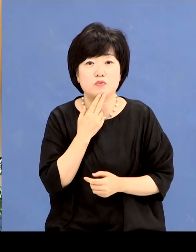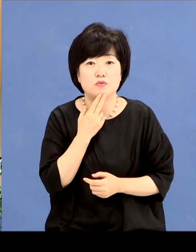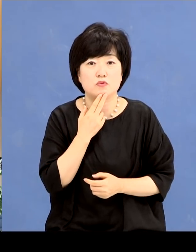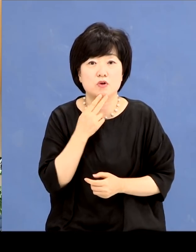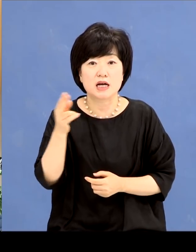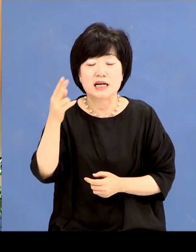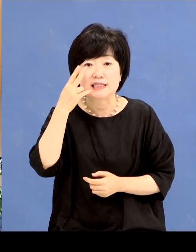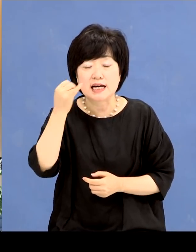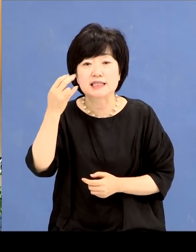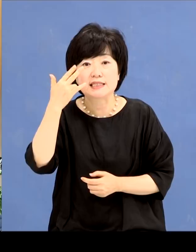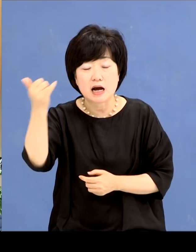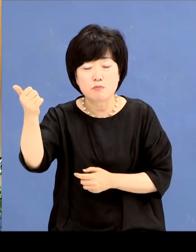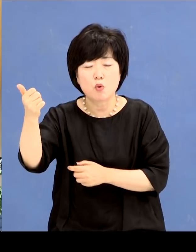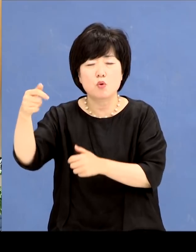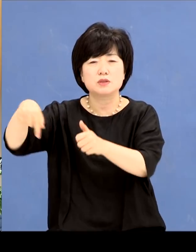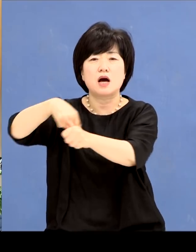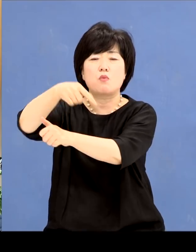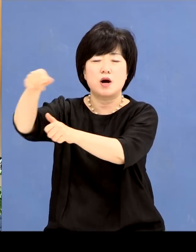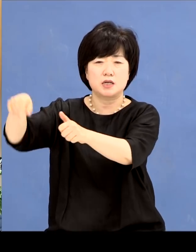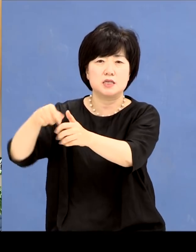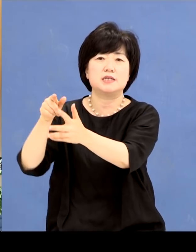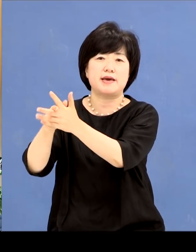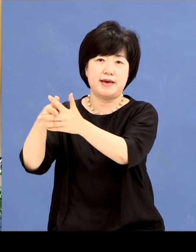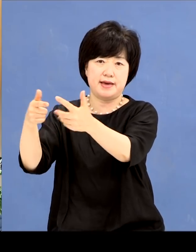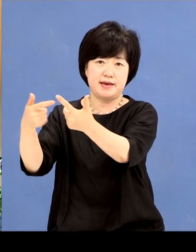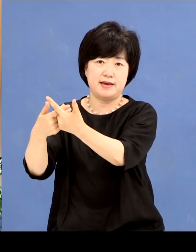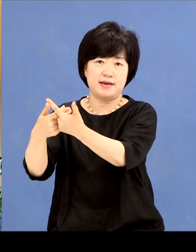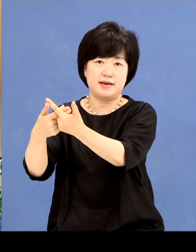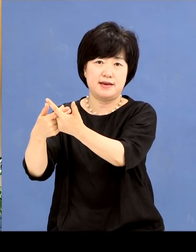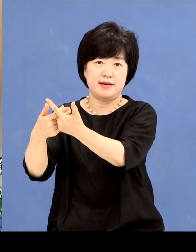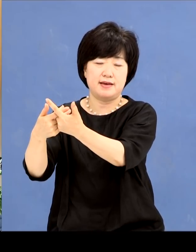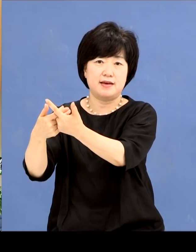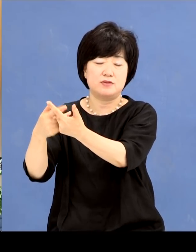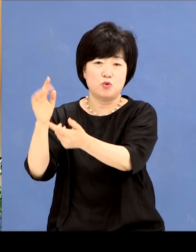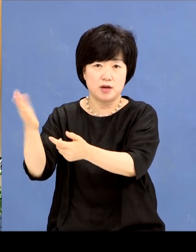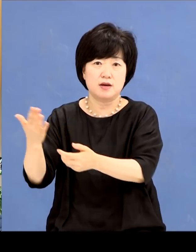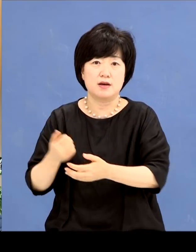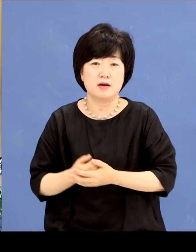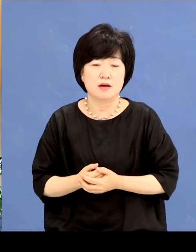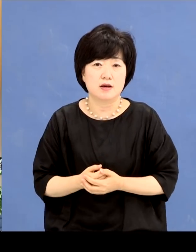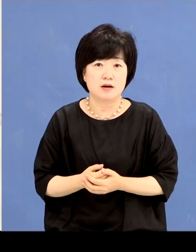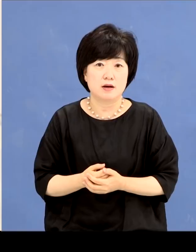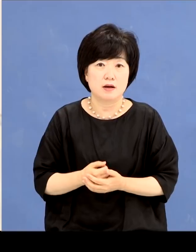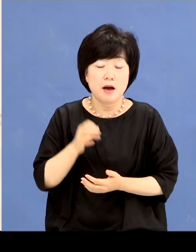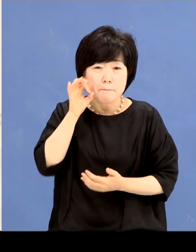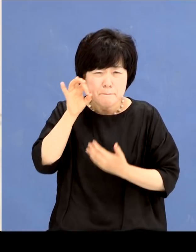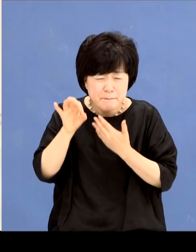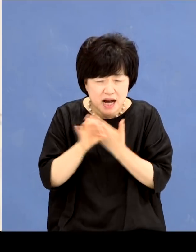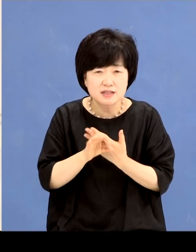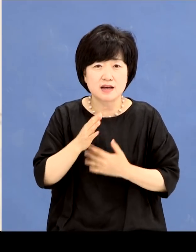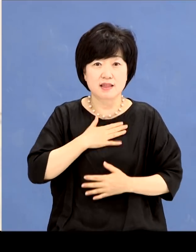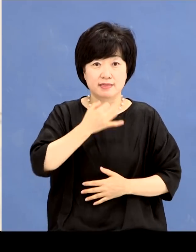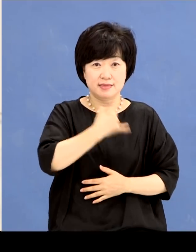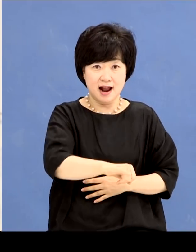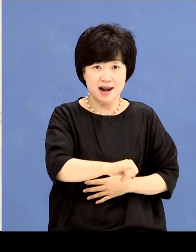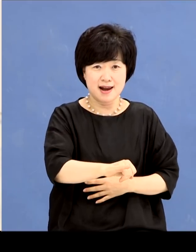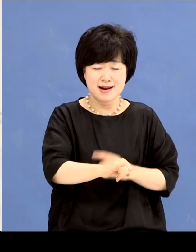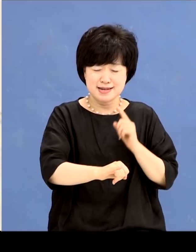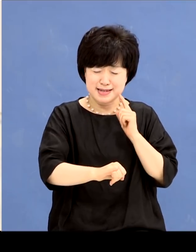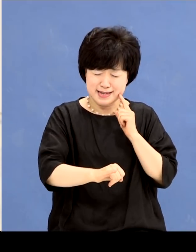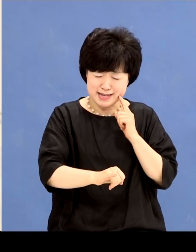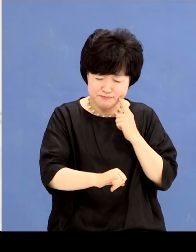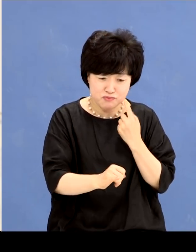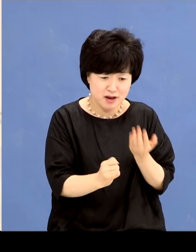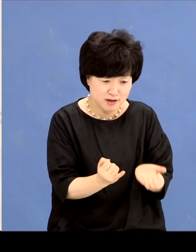그러니까 장인 장모님의 그 상황들이 충분히 이해가 됐어요. 네. 왜냐하면 제가 만약에 제 딸을 정말